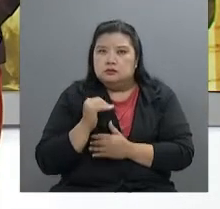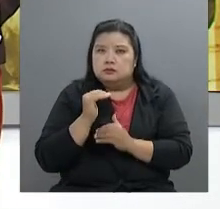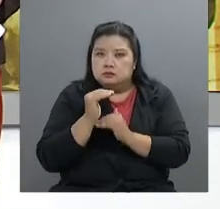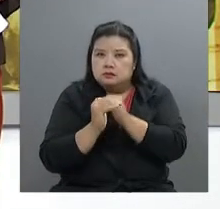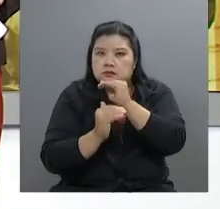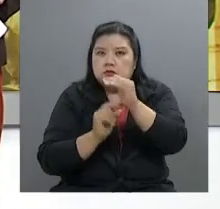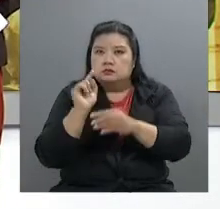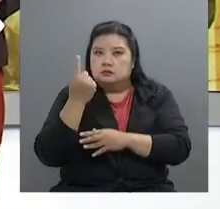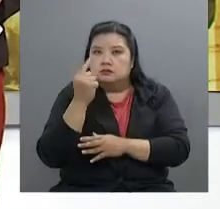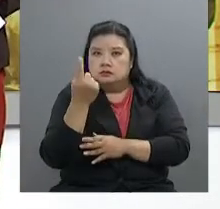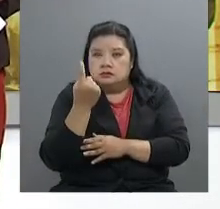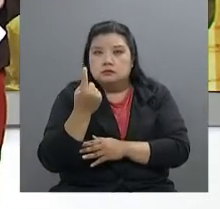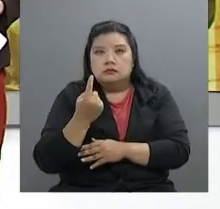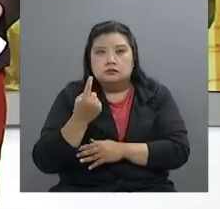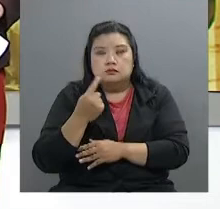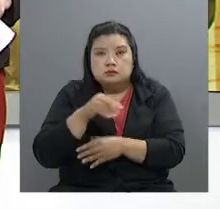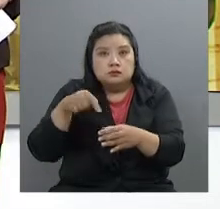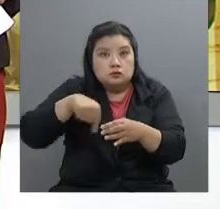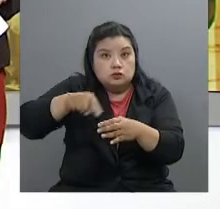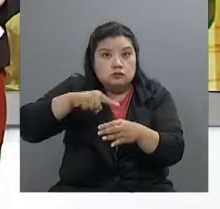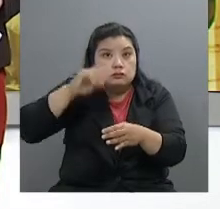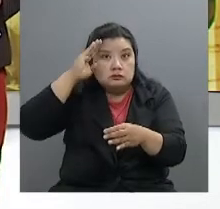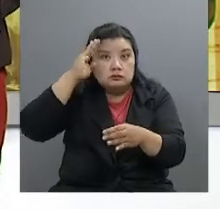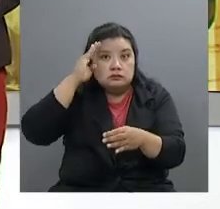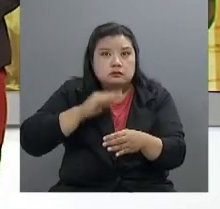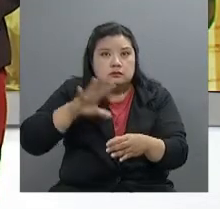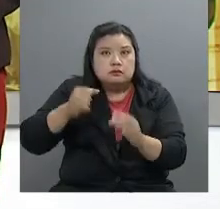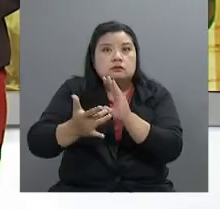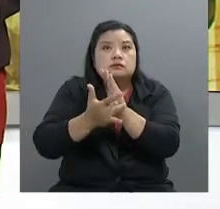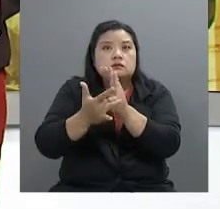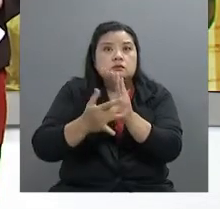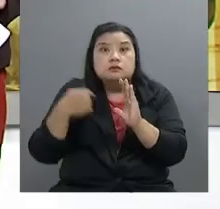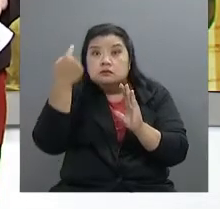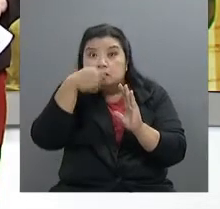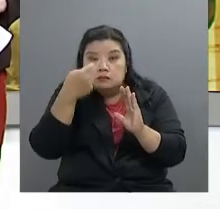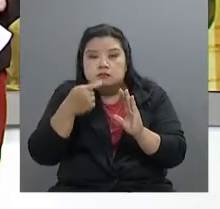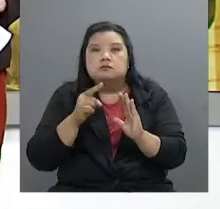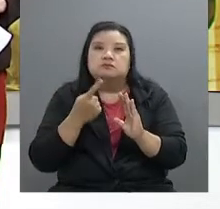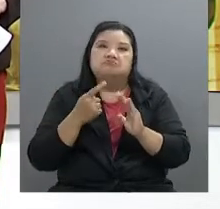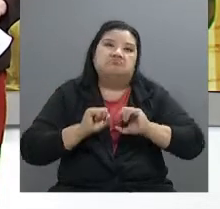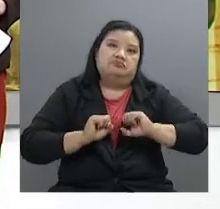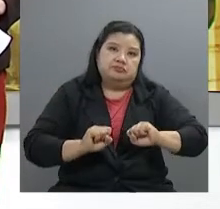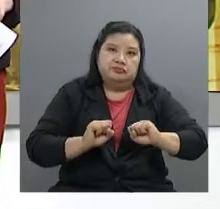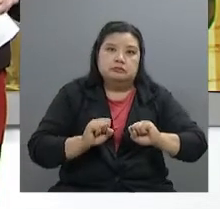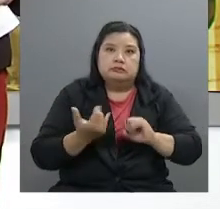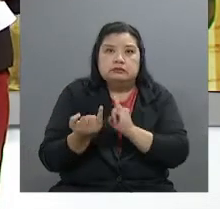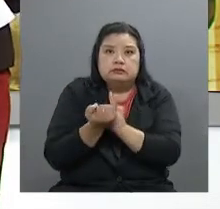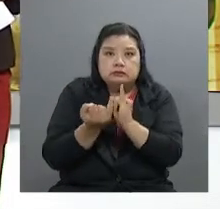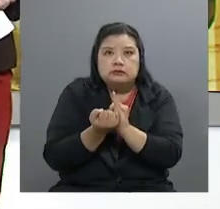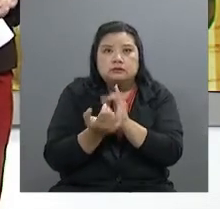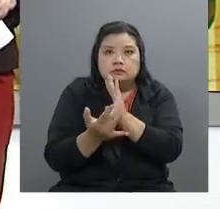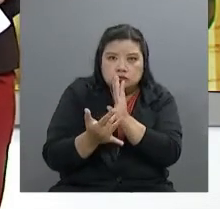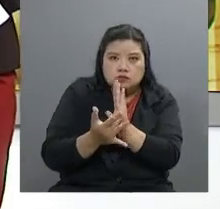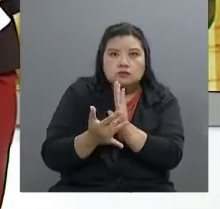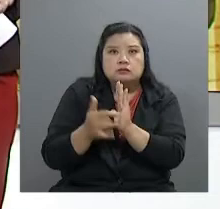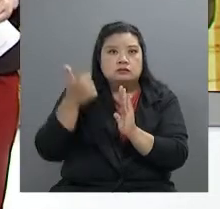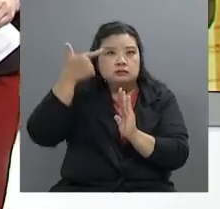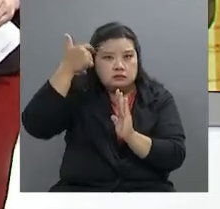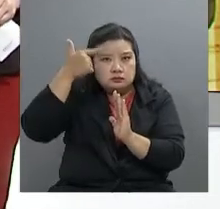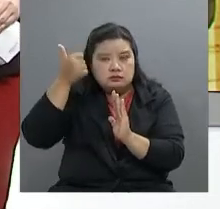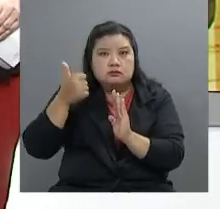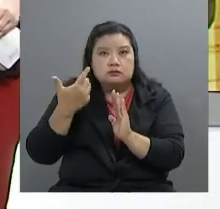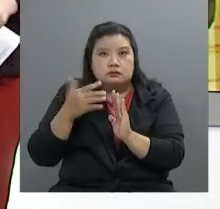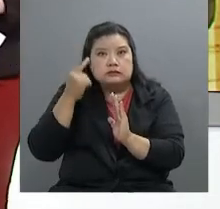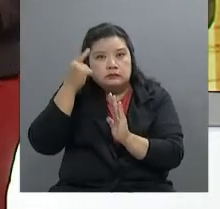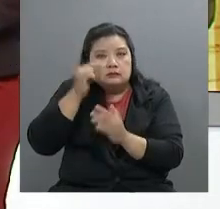ทหารที่จะใช้เทคโนโลยีใหม่ๆก็ควรจะเป็นคนหนุ่มสาวที่คุ้นชินกับเทคโนโลยีและก็พร้อมปรับตัว